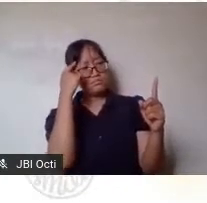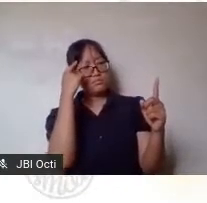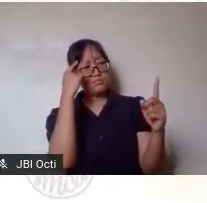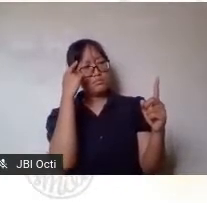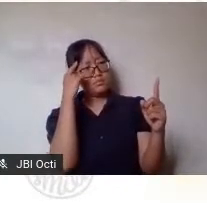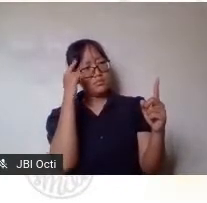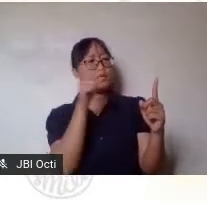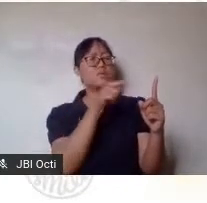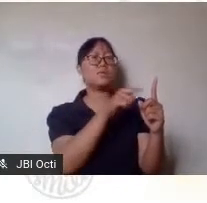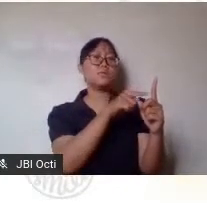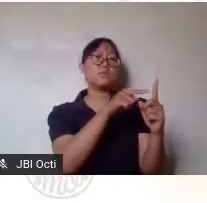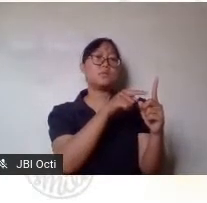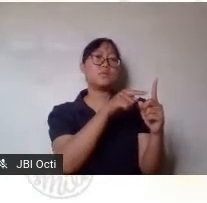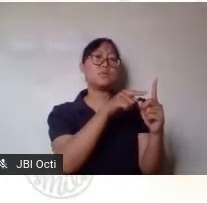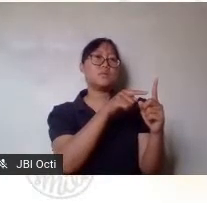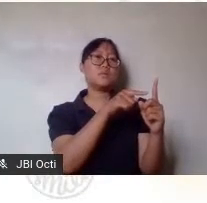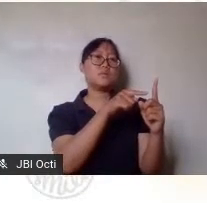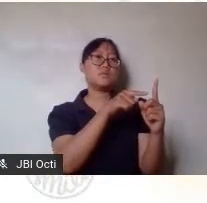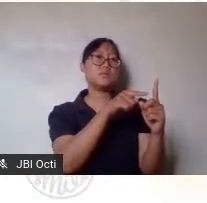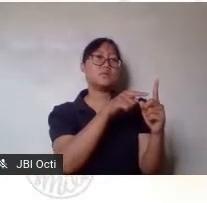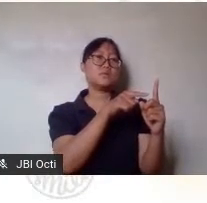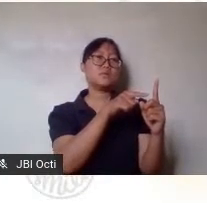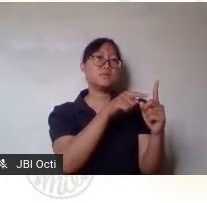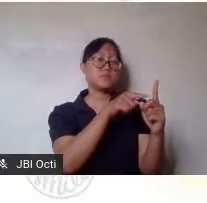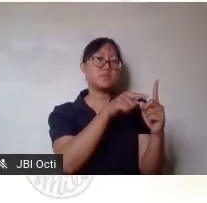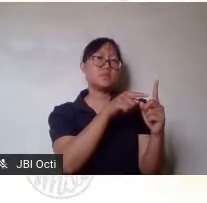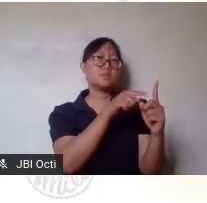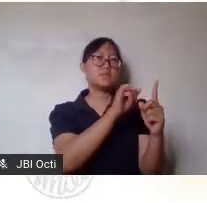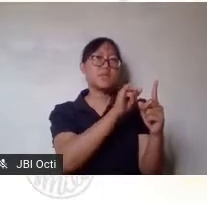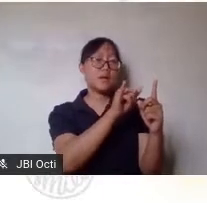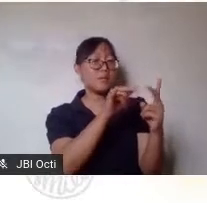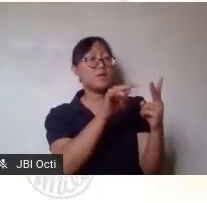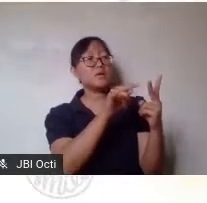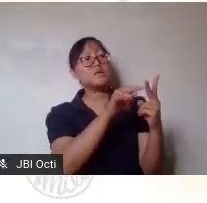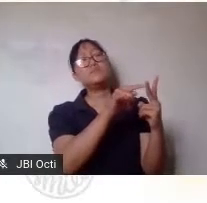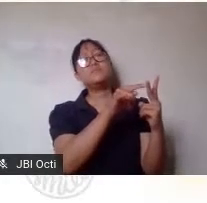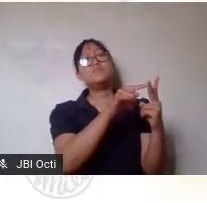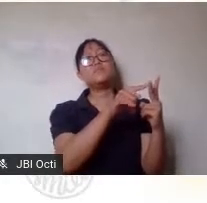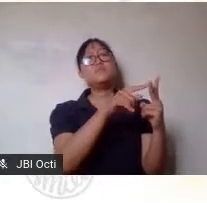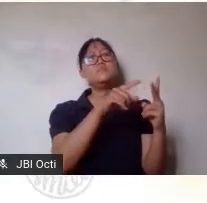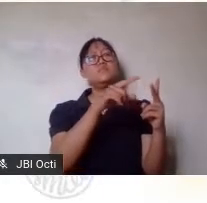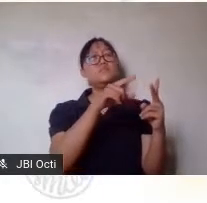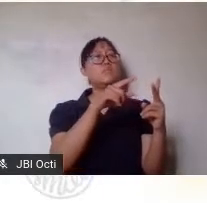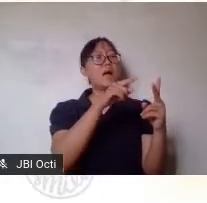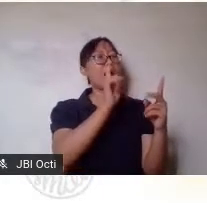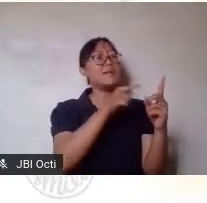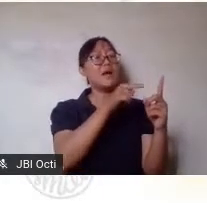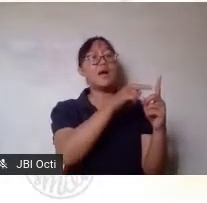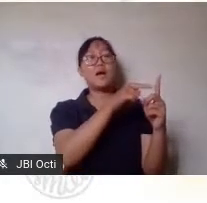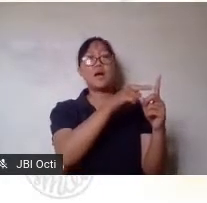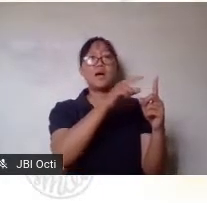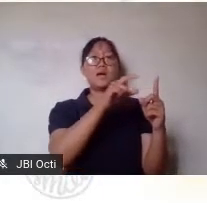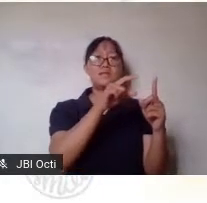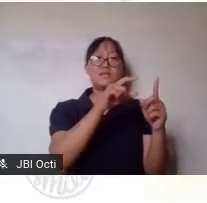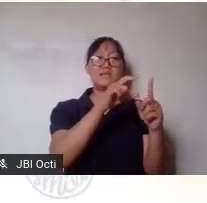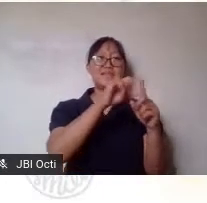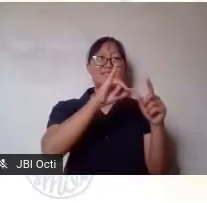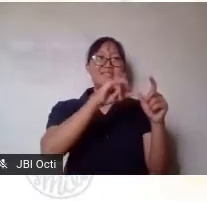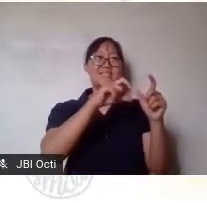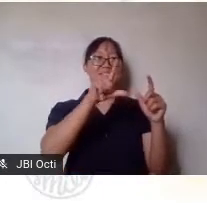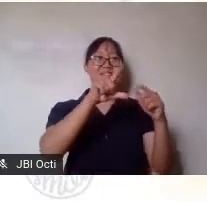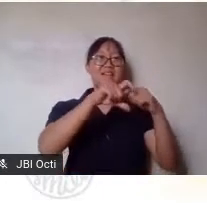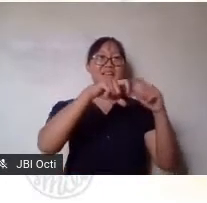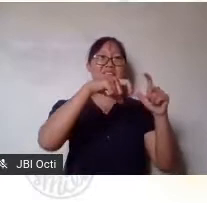ini juga dengan disleksi atau tidak ya. Karena bisa juga kasus ADHD berdiri